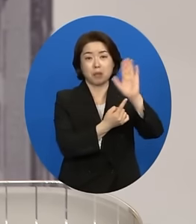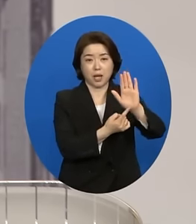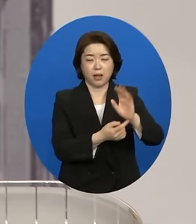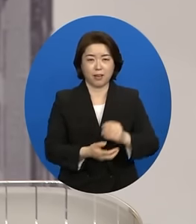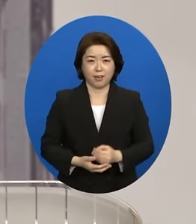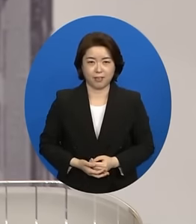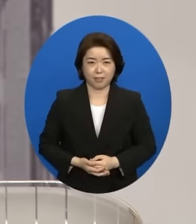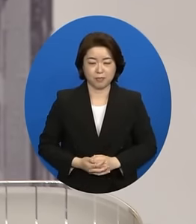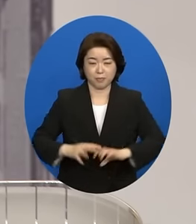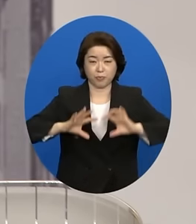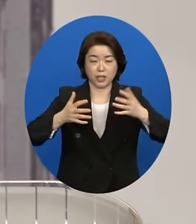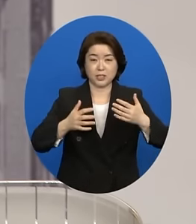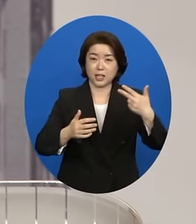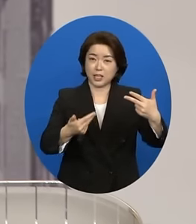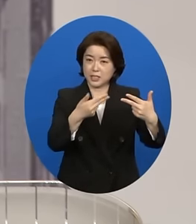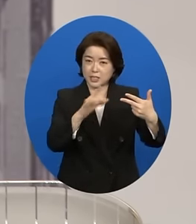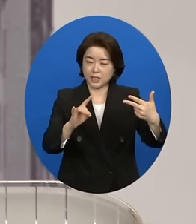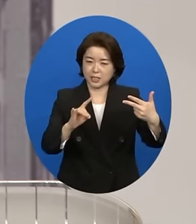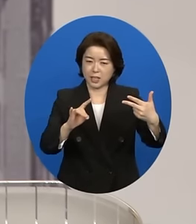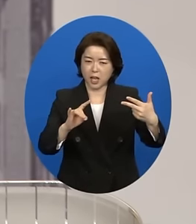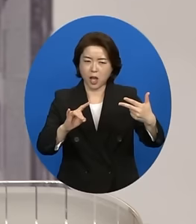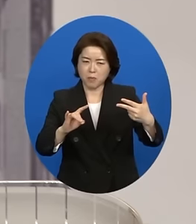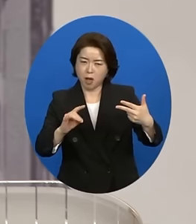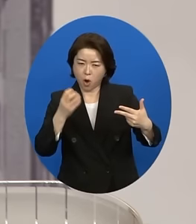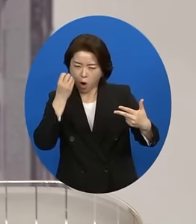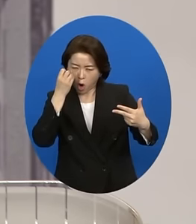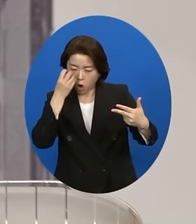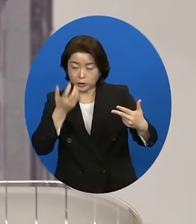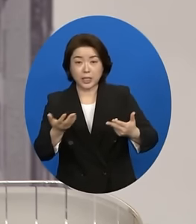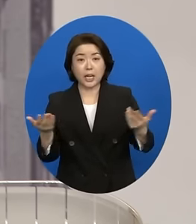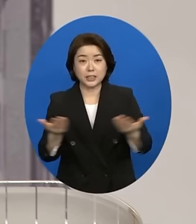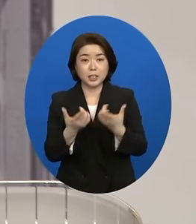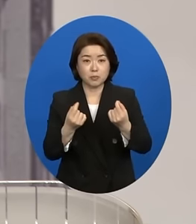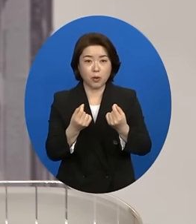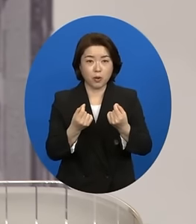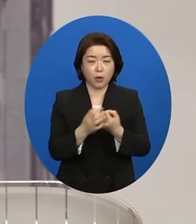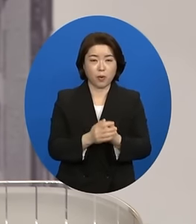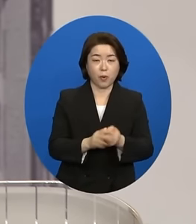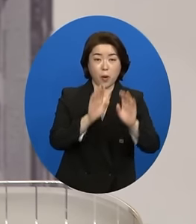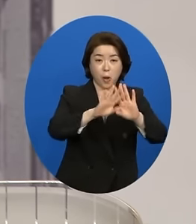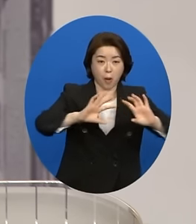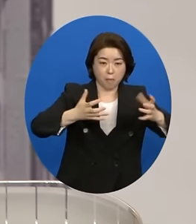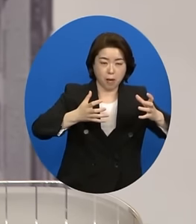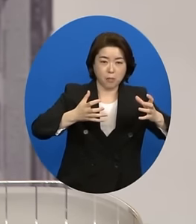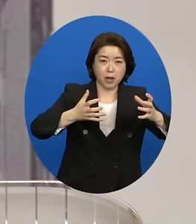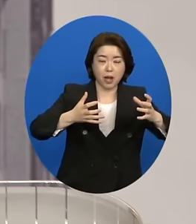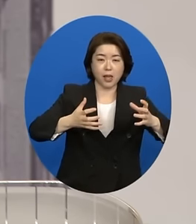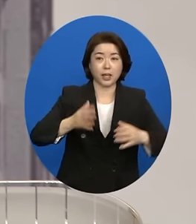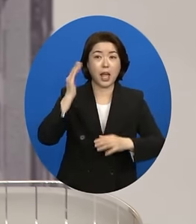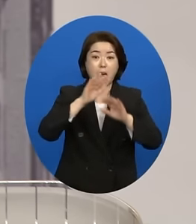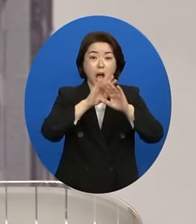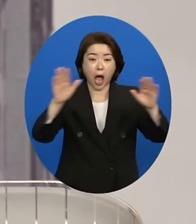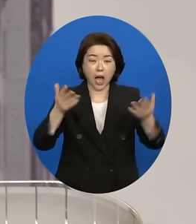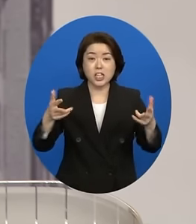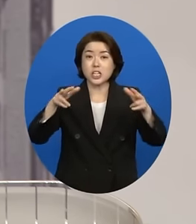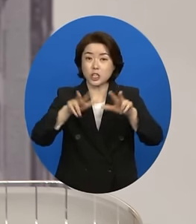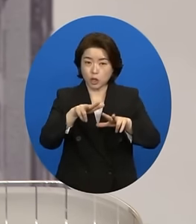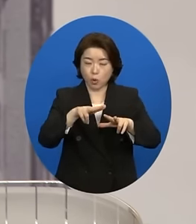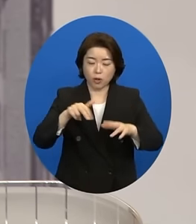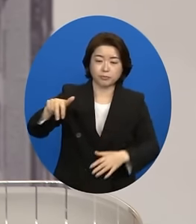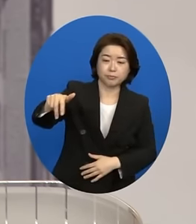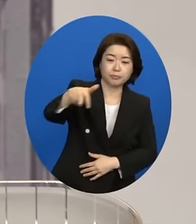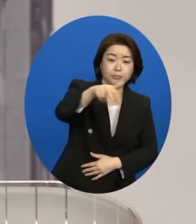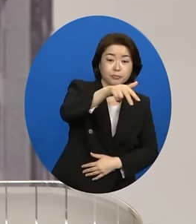세계 7대 불가사의로 알려진 이 바벨론의 공중정원, 거기를 아마 걸었을 때 아마 때 같아요.